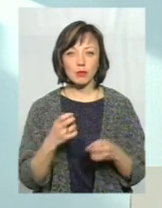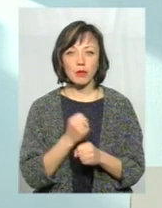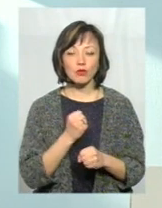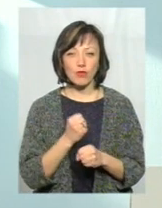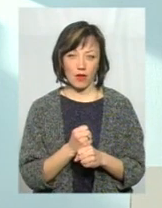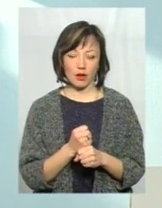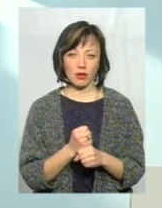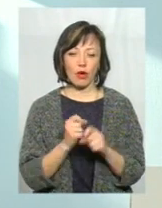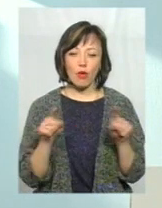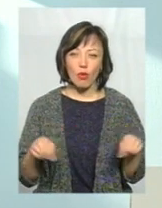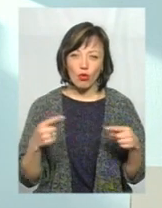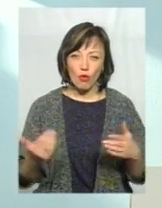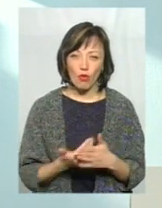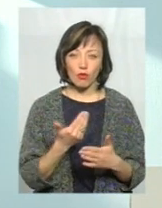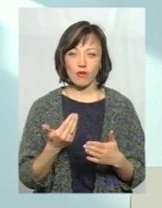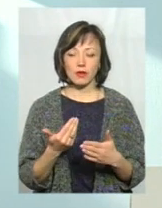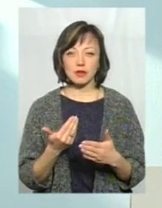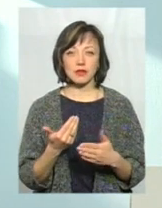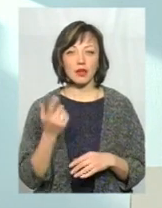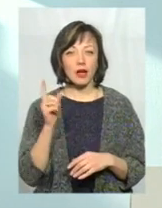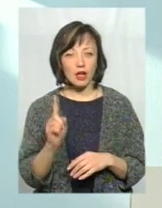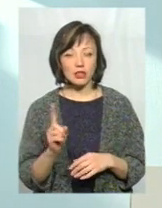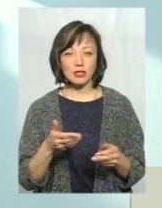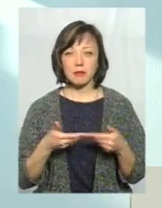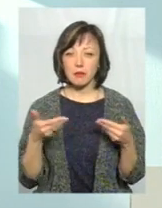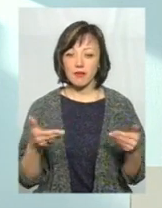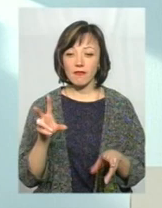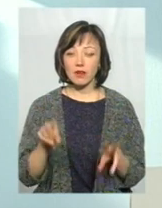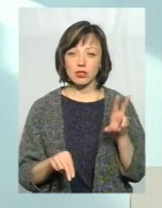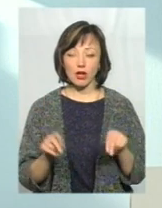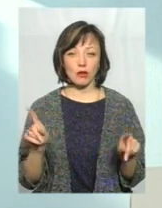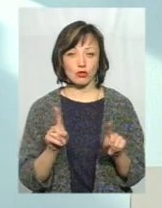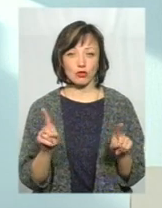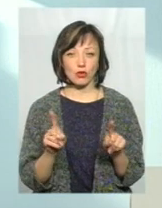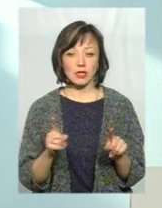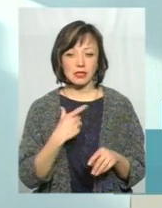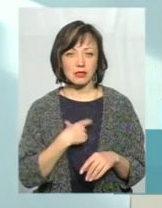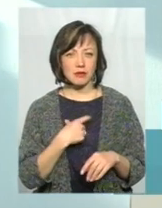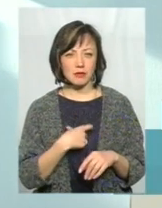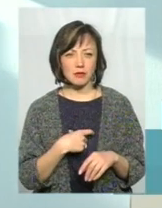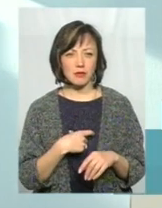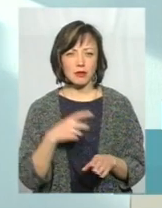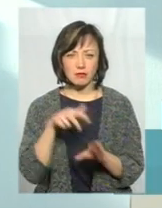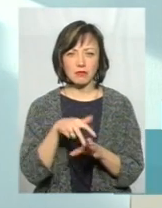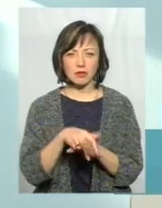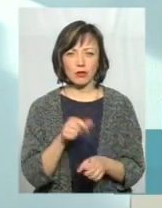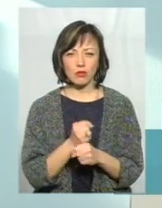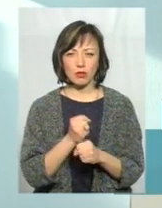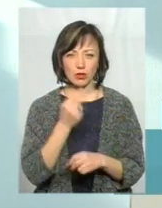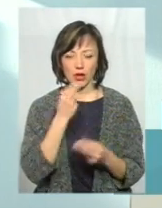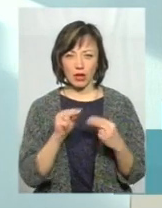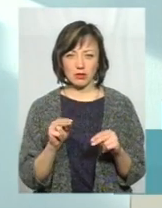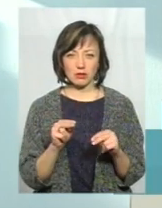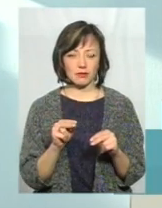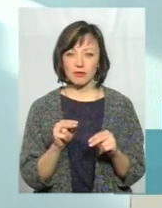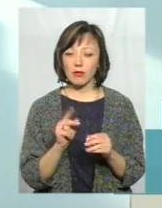працювати, оновлюватися. Адже ми вважаємо, що ми себе чим більше загрузимо роботою, тим буде краще, правда?